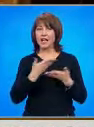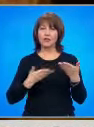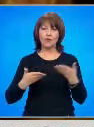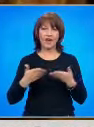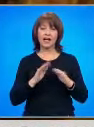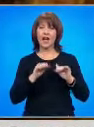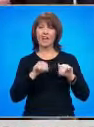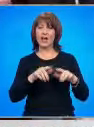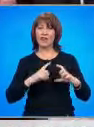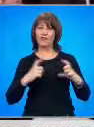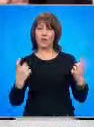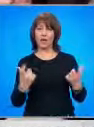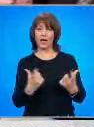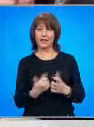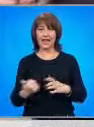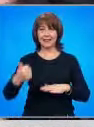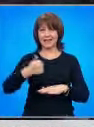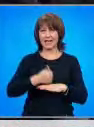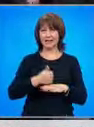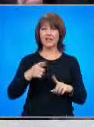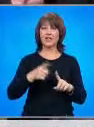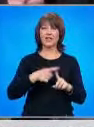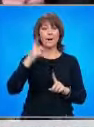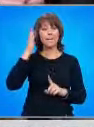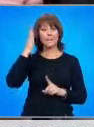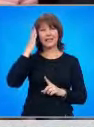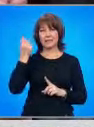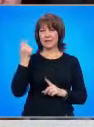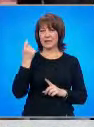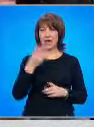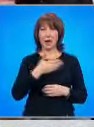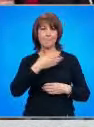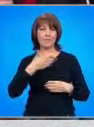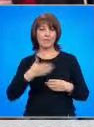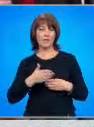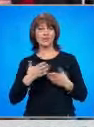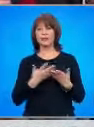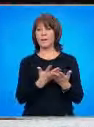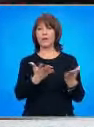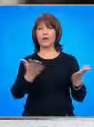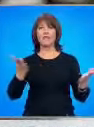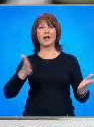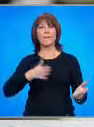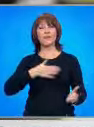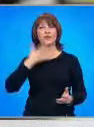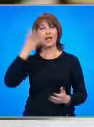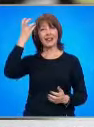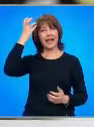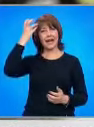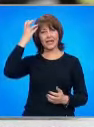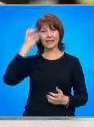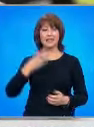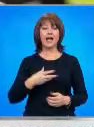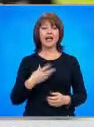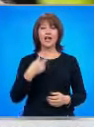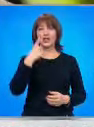дворец. Назначаването на Тръс за министър-председател беше последната публична проява на покойната кралица. Чарлз III ще